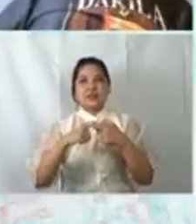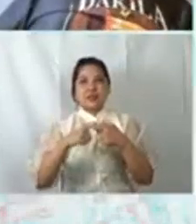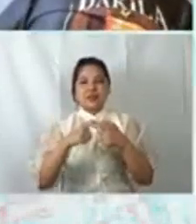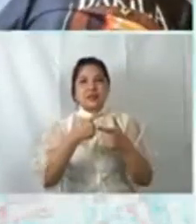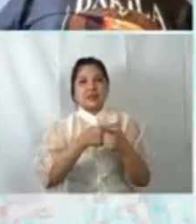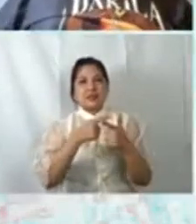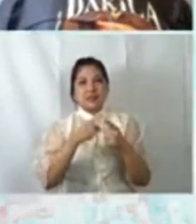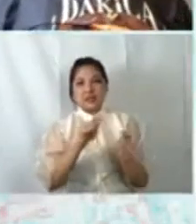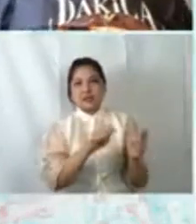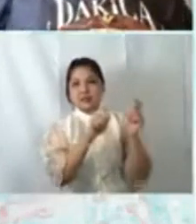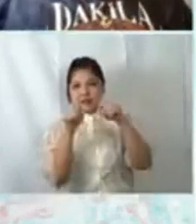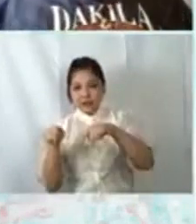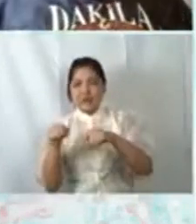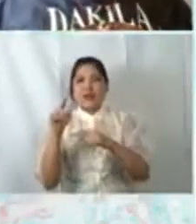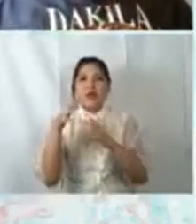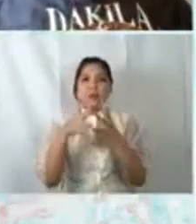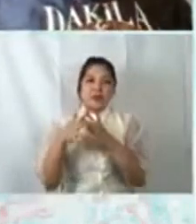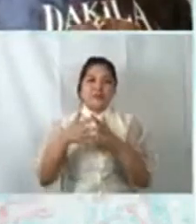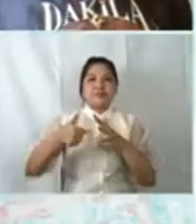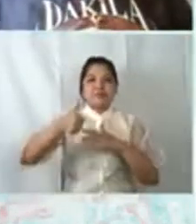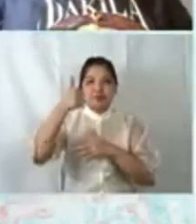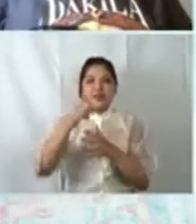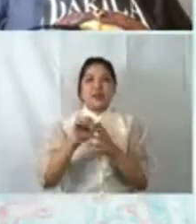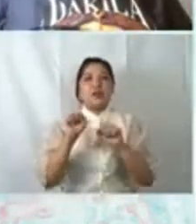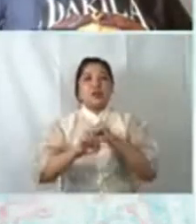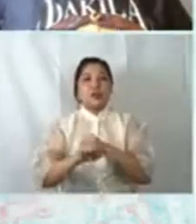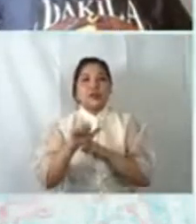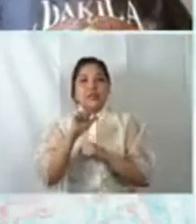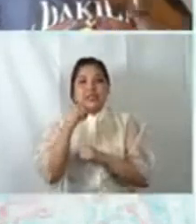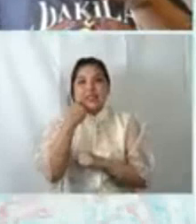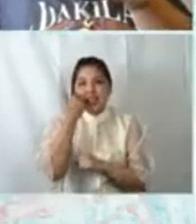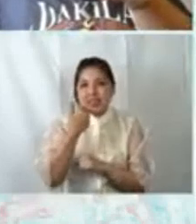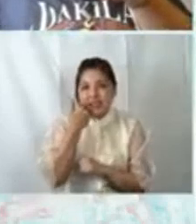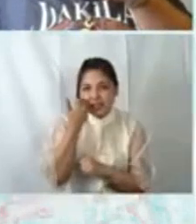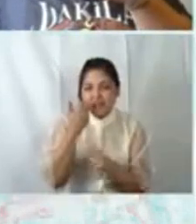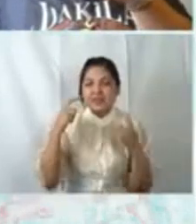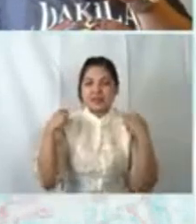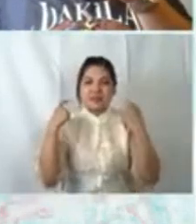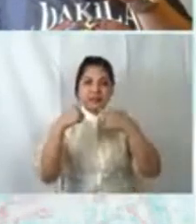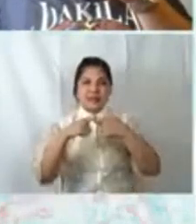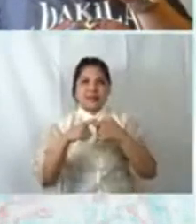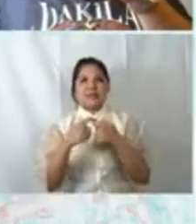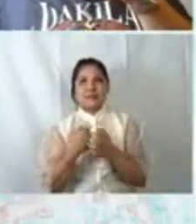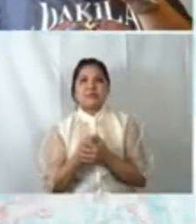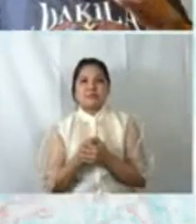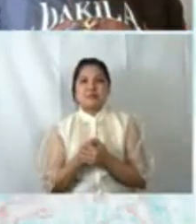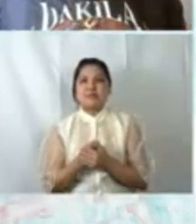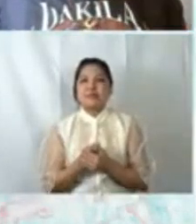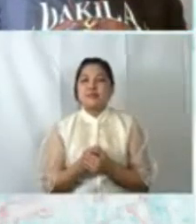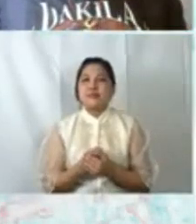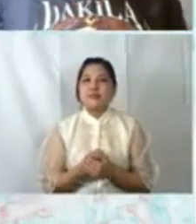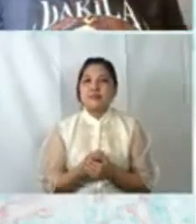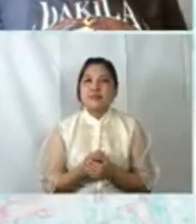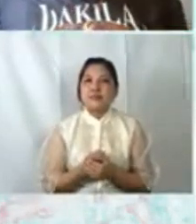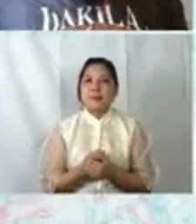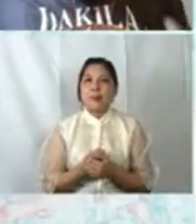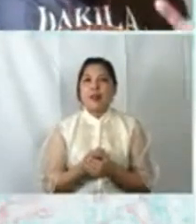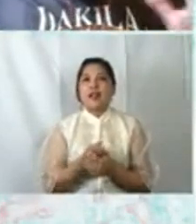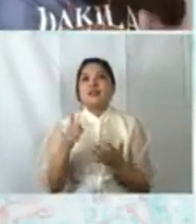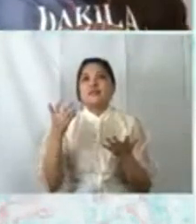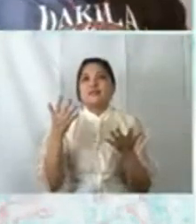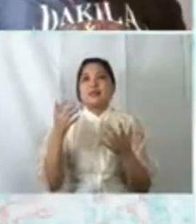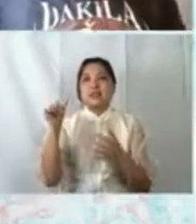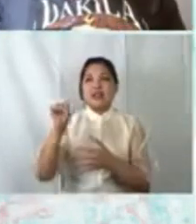yung Manila upang maging hindi kahiyahiya sa mga Espanyol na ano, no, na natalo sila ng